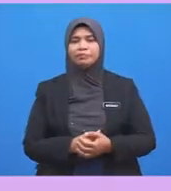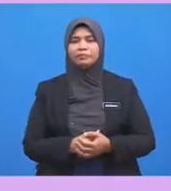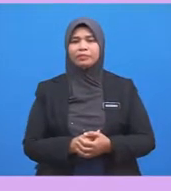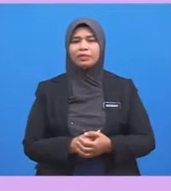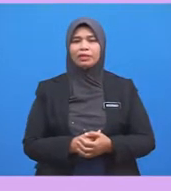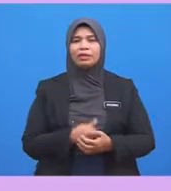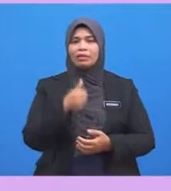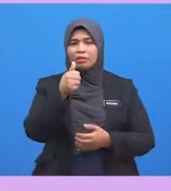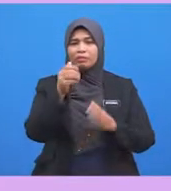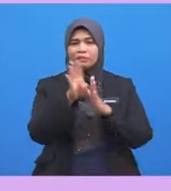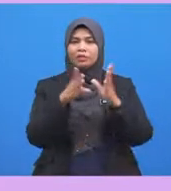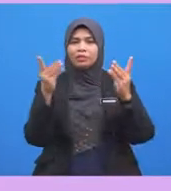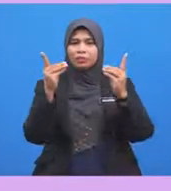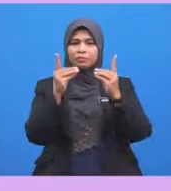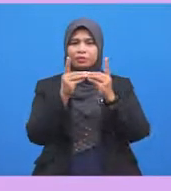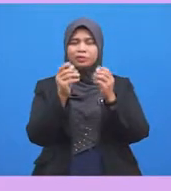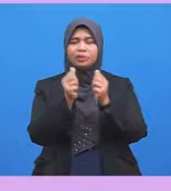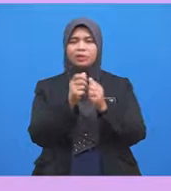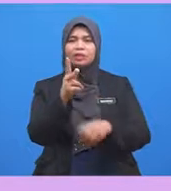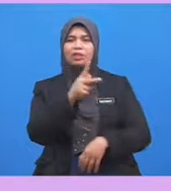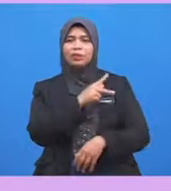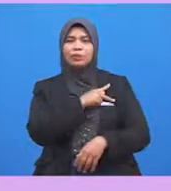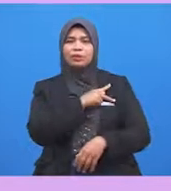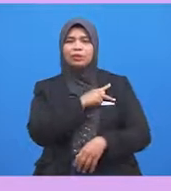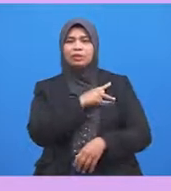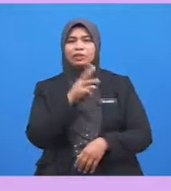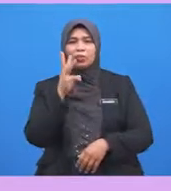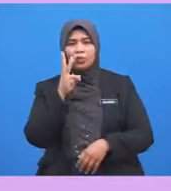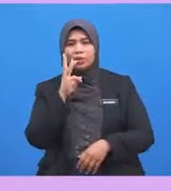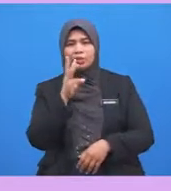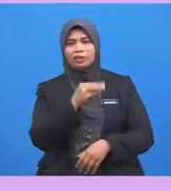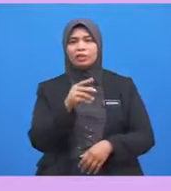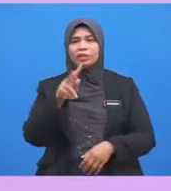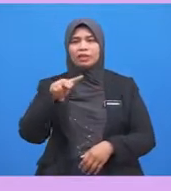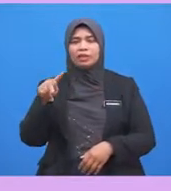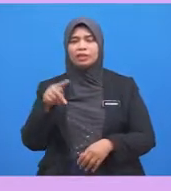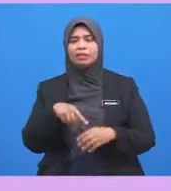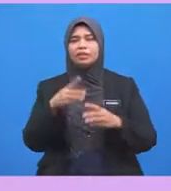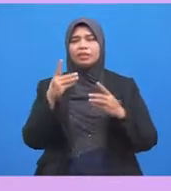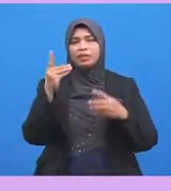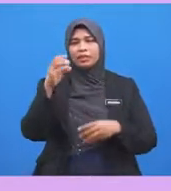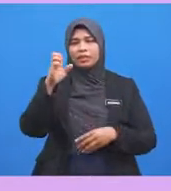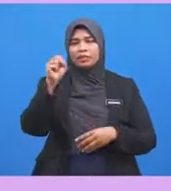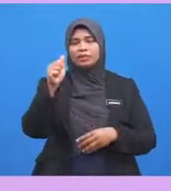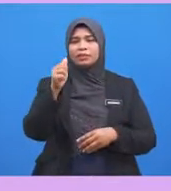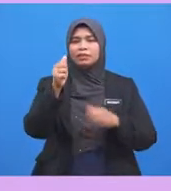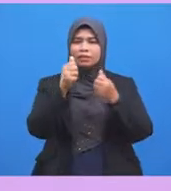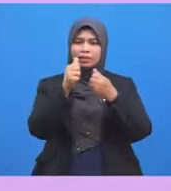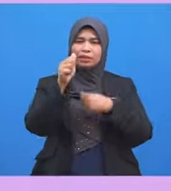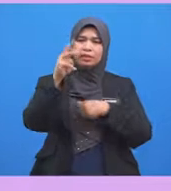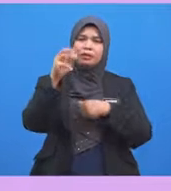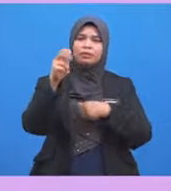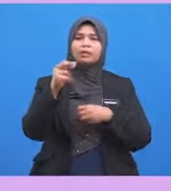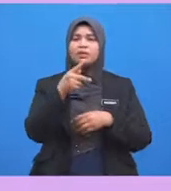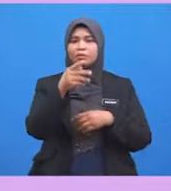Kamu berjumpa dengan Ketua Kebajikan Wanita dan Kanak-kanak Desa Aman. Kamu